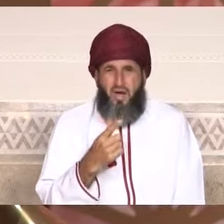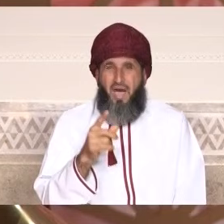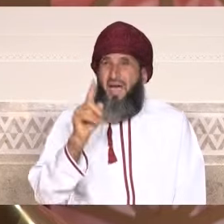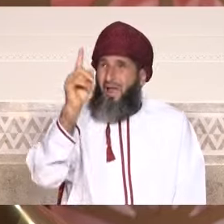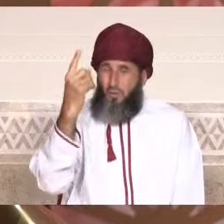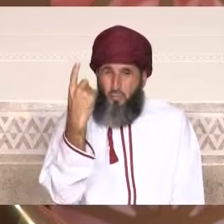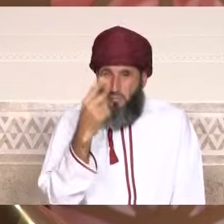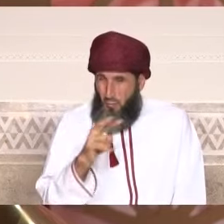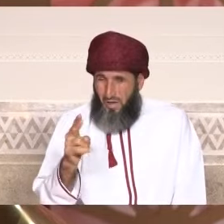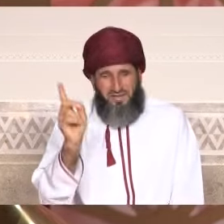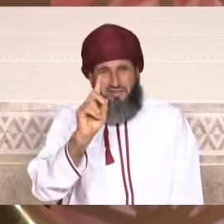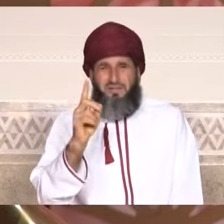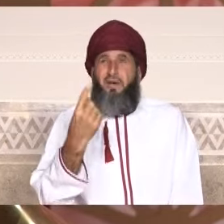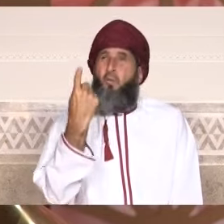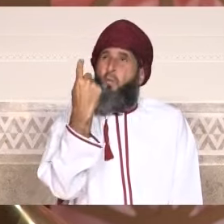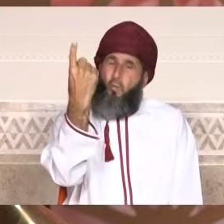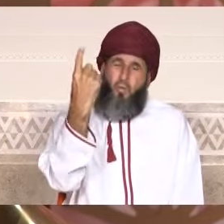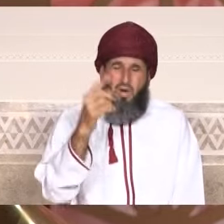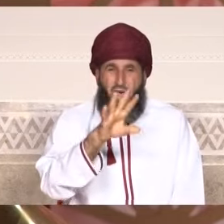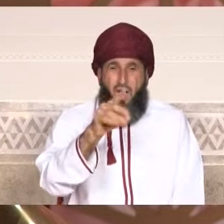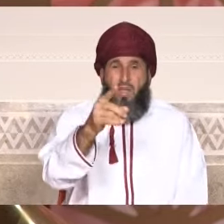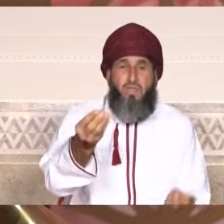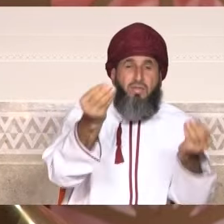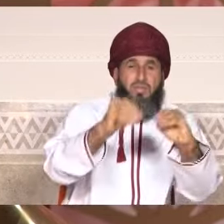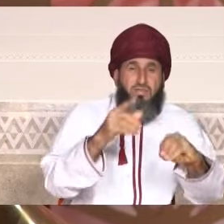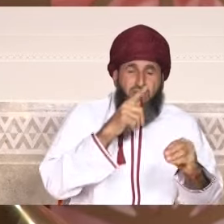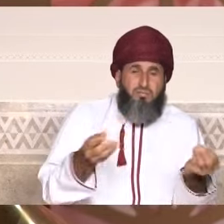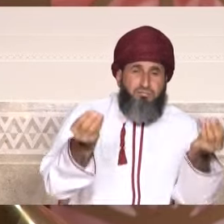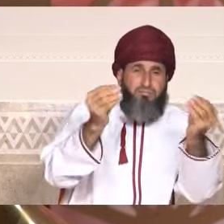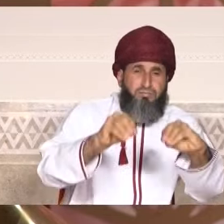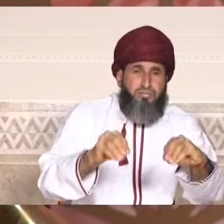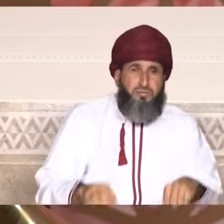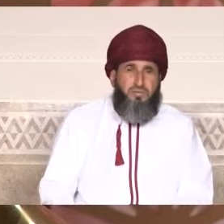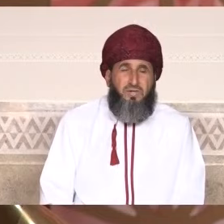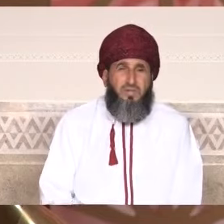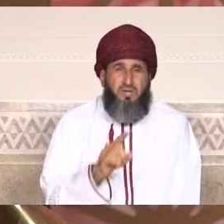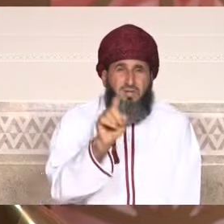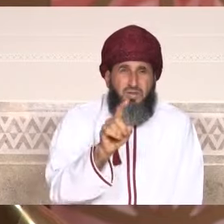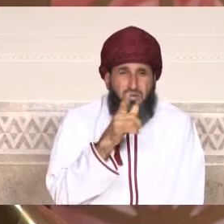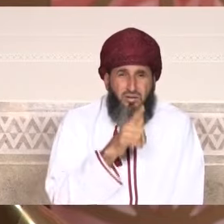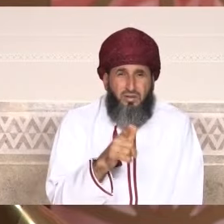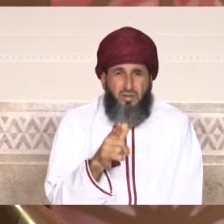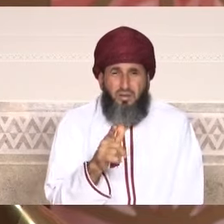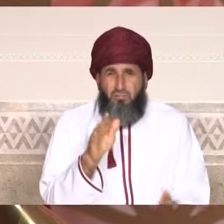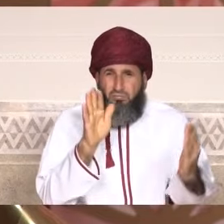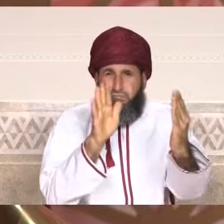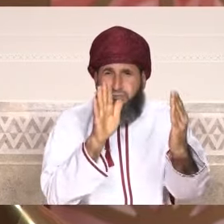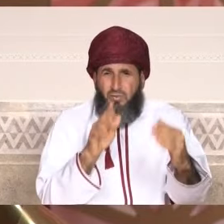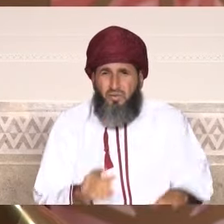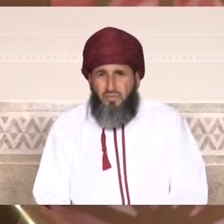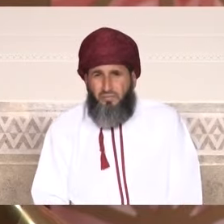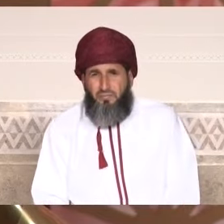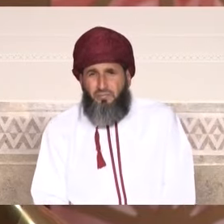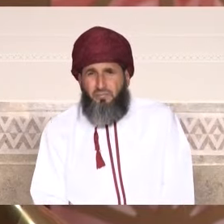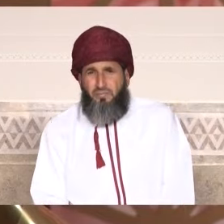متعدد. وأضيف معلومة، طالما أنهم يعني في سياق الحجاج، ذكرها